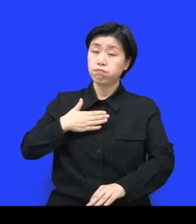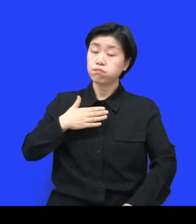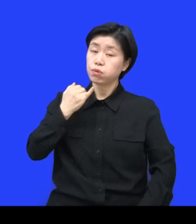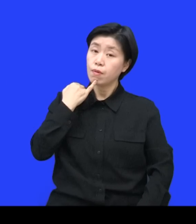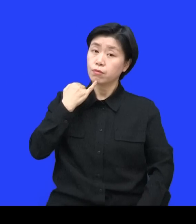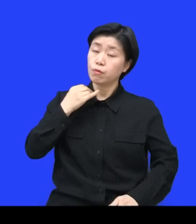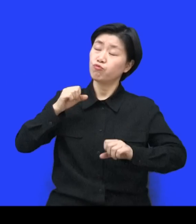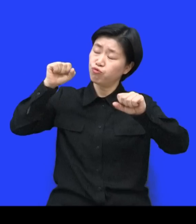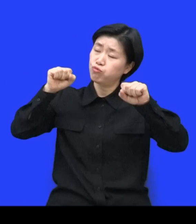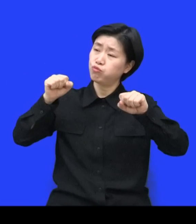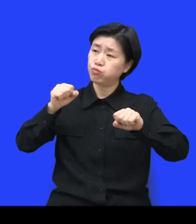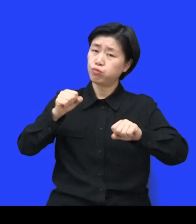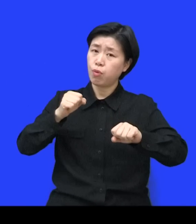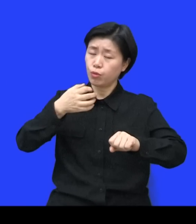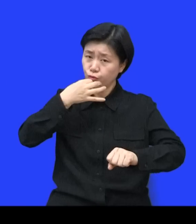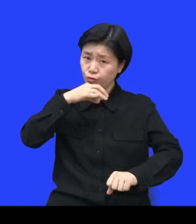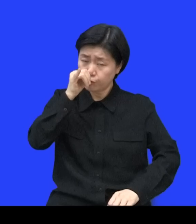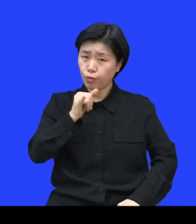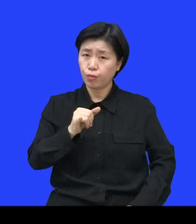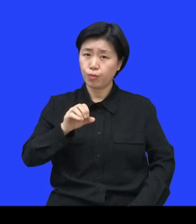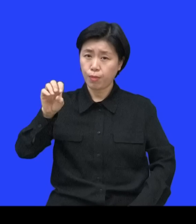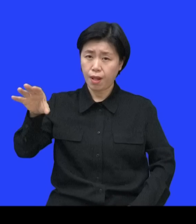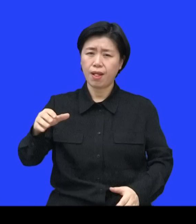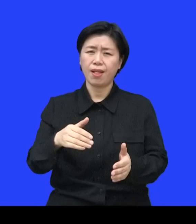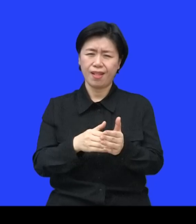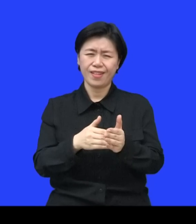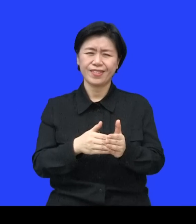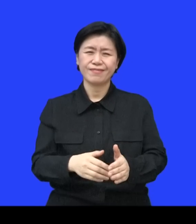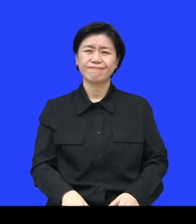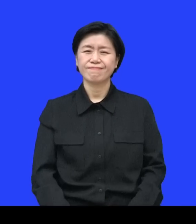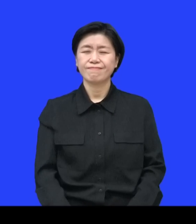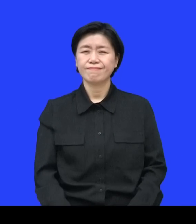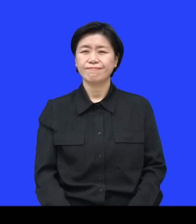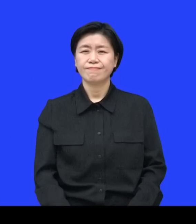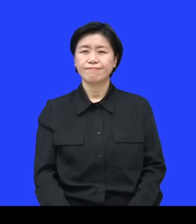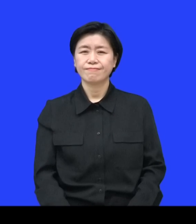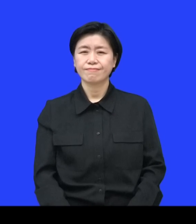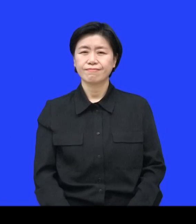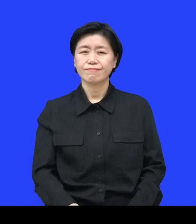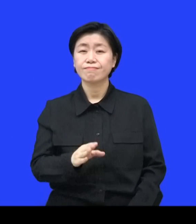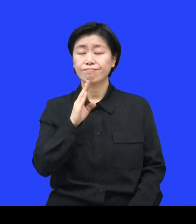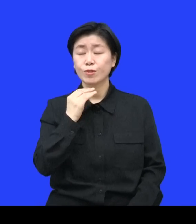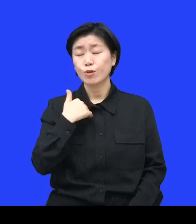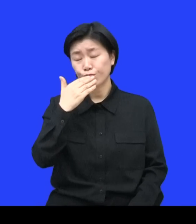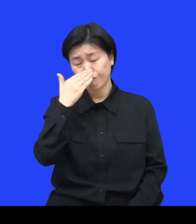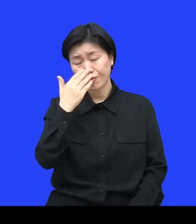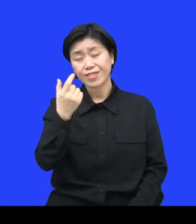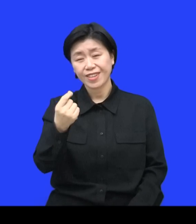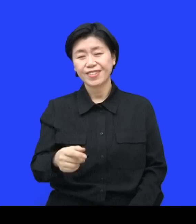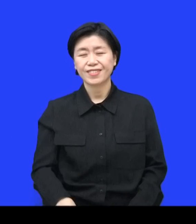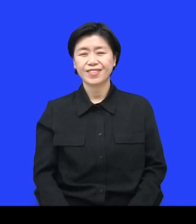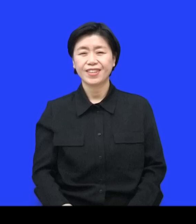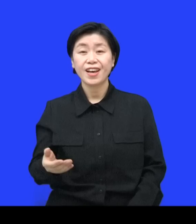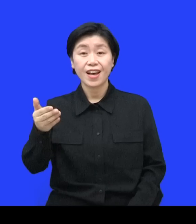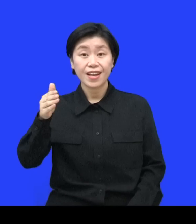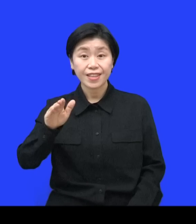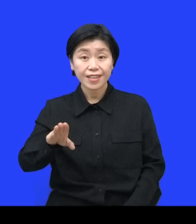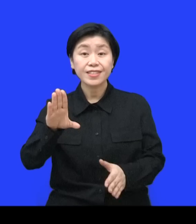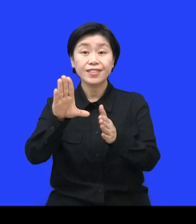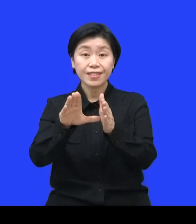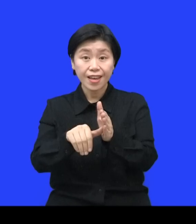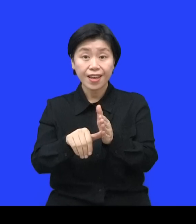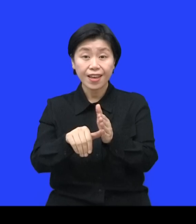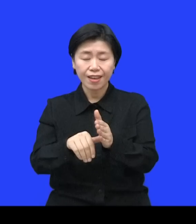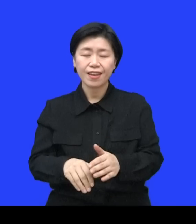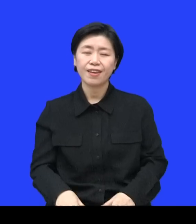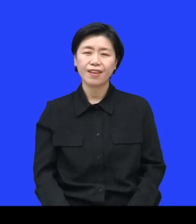일이야. 이러면서 넘어갔던. 착했네요. 착했어요. 좀 착했죠. 착했어요. 그랬던 것 같아. 근데 하나님께서 그때 그냥